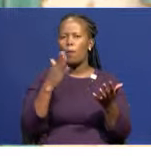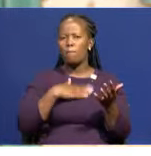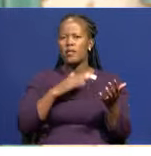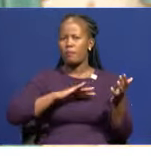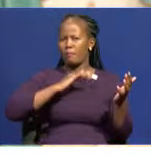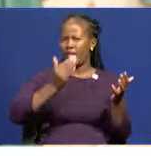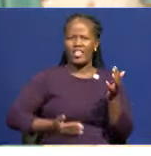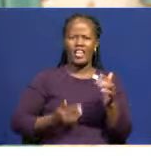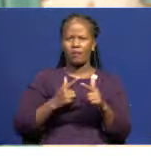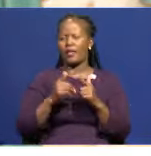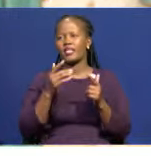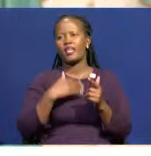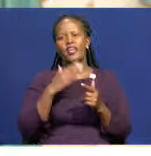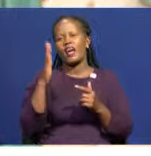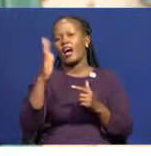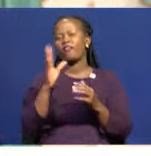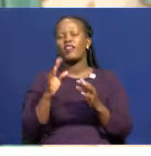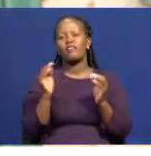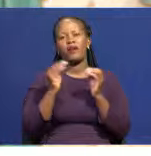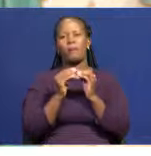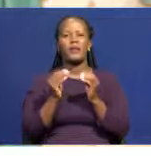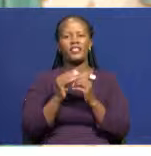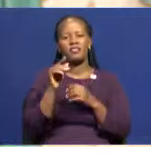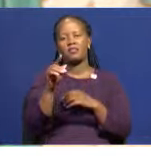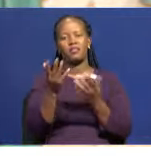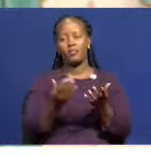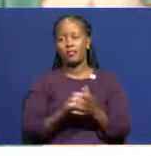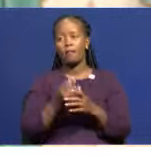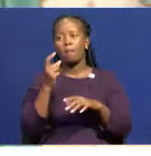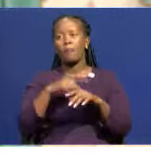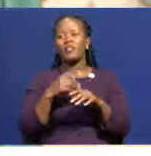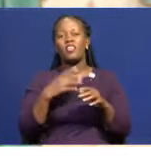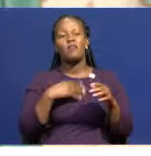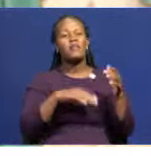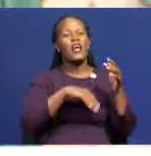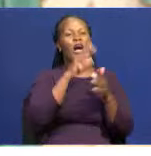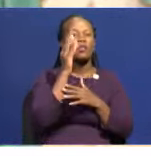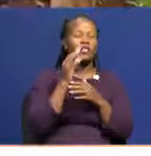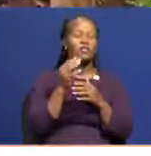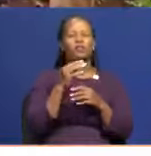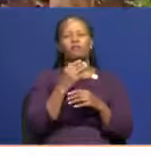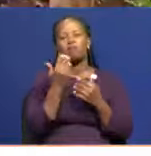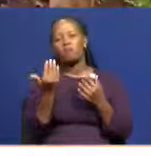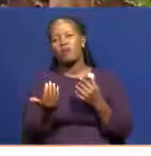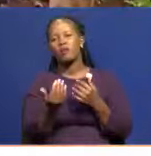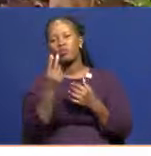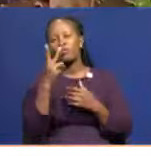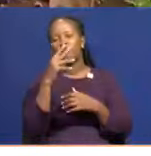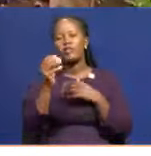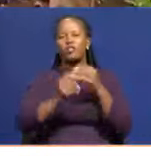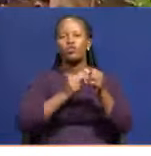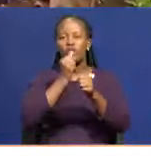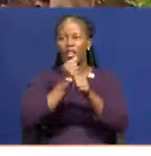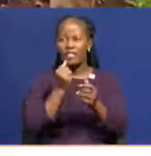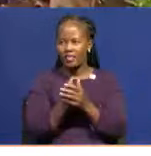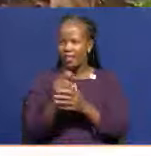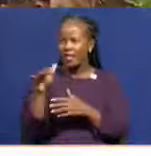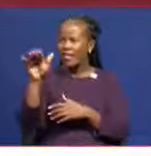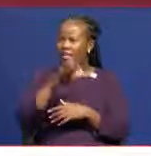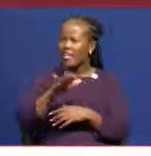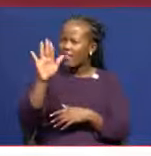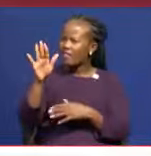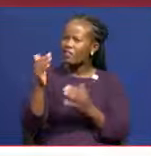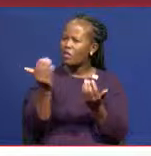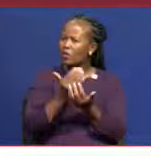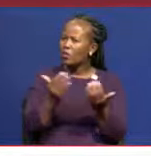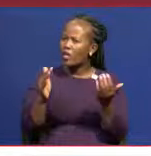of here, the child will be too old, will be old, so there will be no bonding still yet. Hapa, watoto hawapati elimu